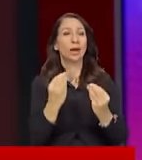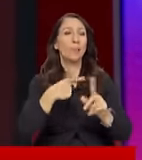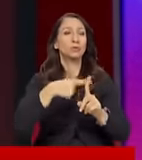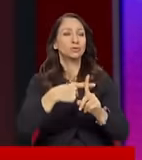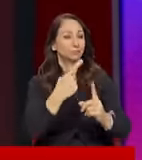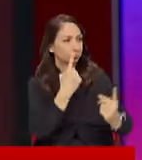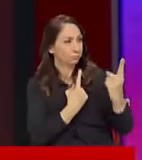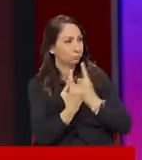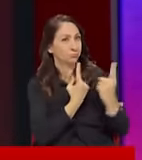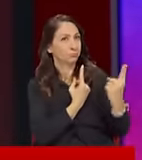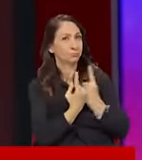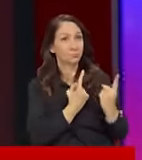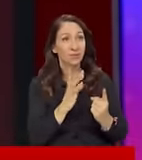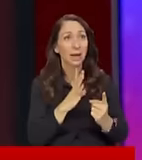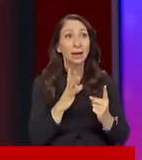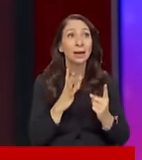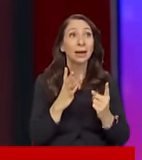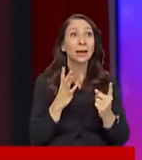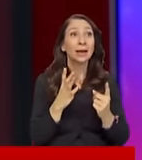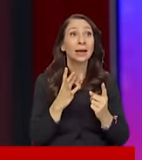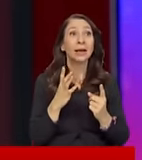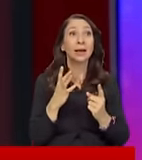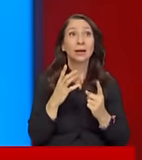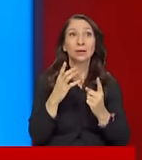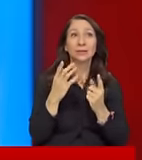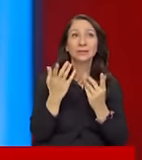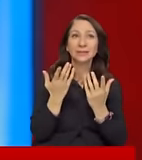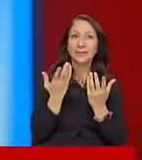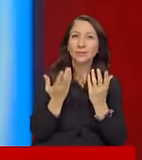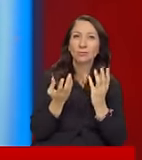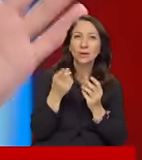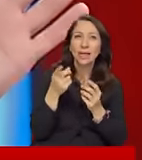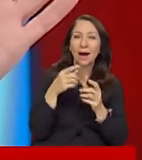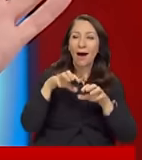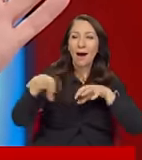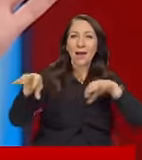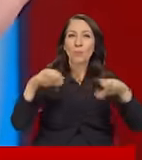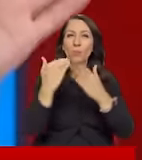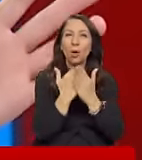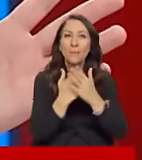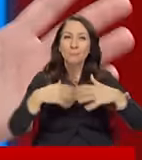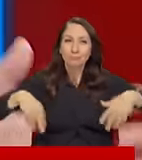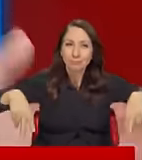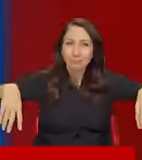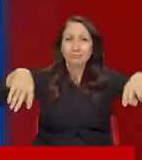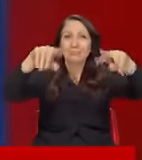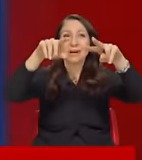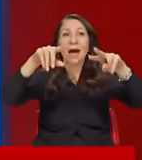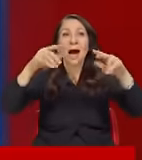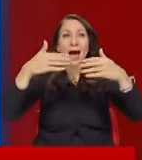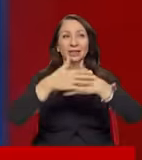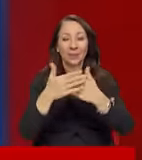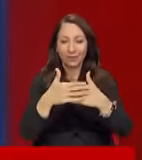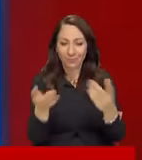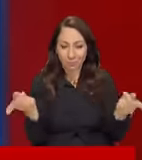karşılandım. Ne oluyor, bir Z raporu mu çıkartılıyor? O zaman siz böyle ayrı ayrı programları belki yürütüyorsunuz. Akşam